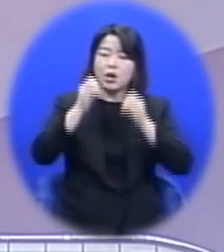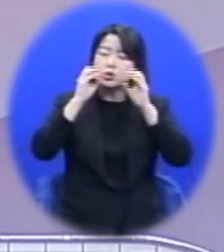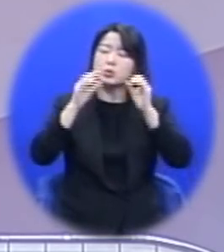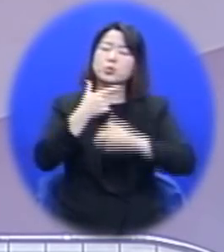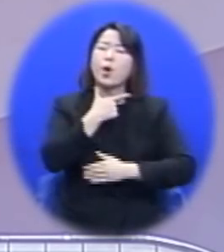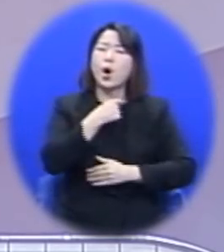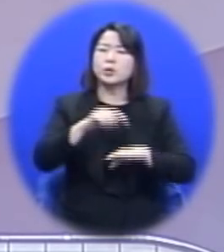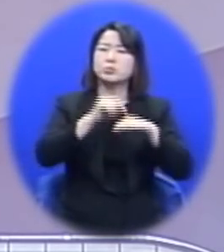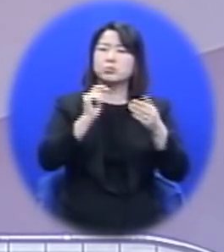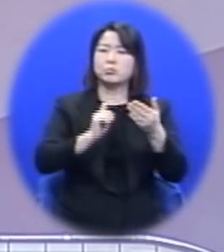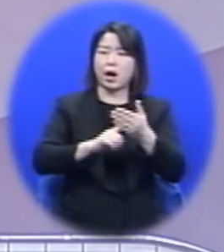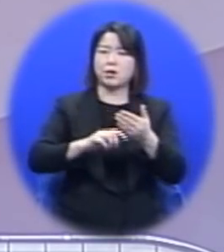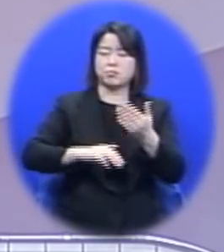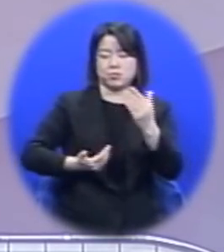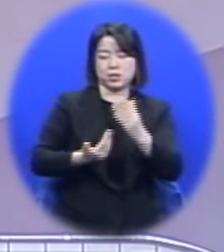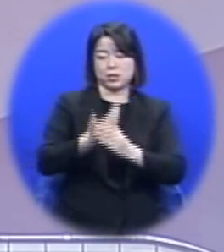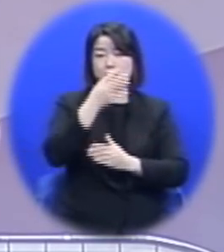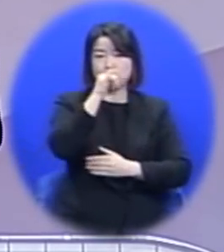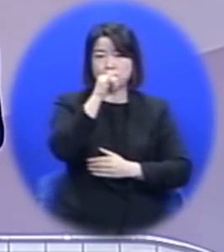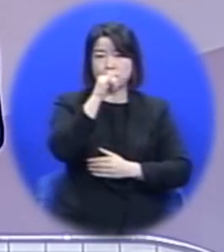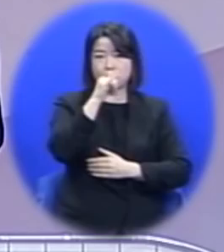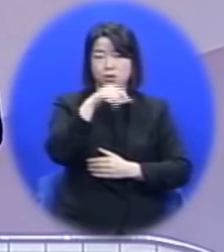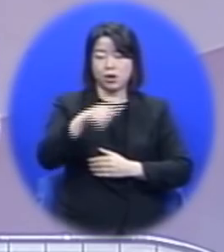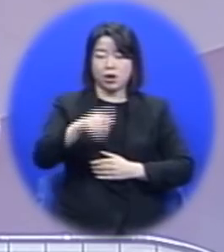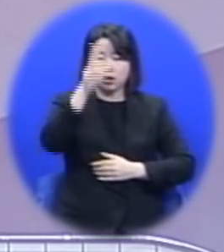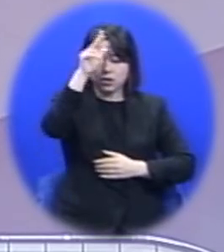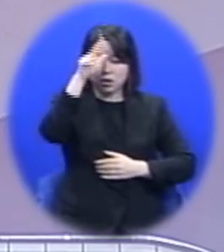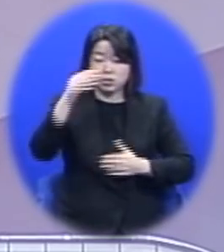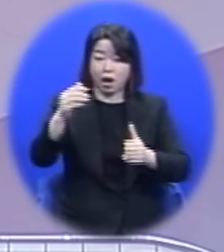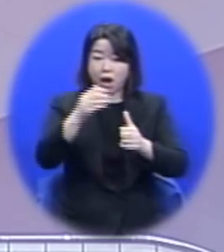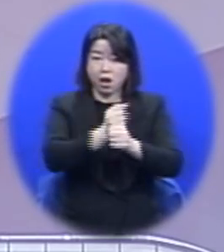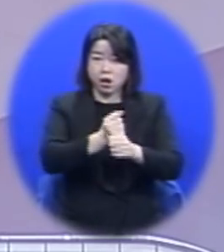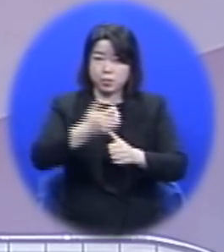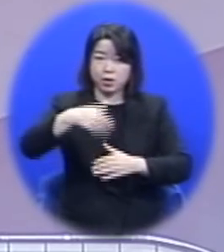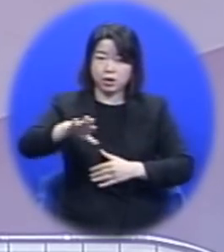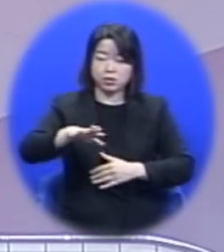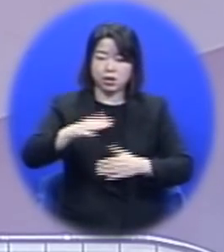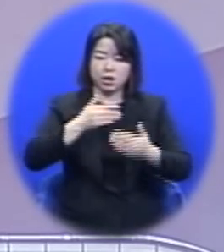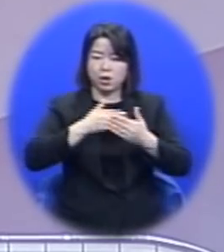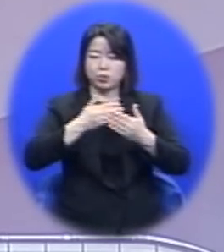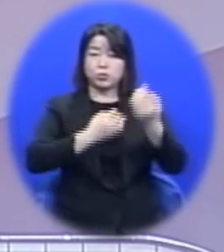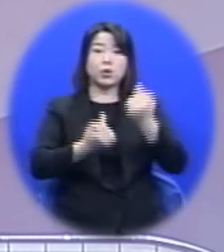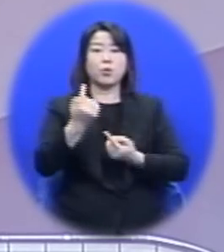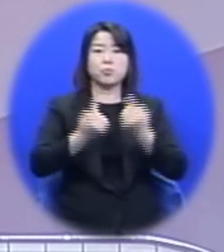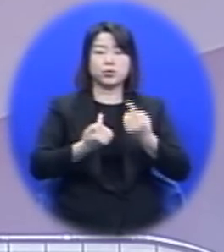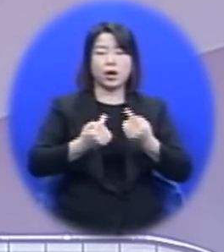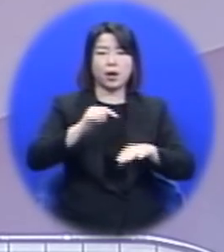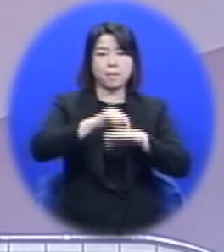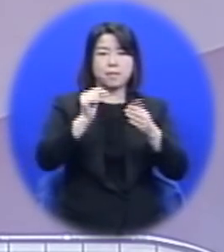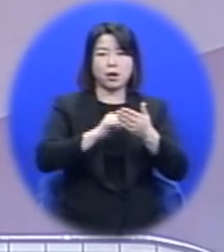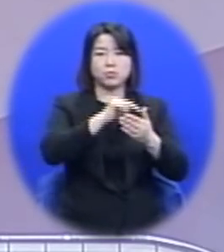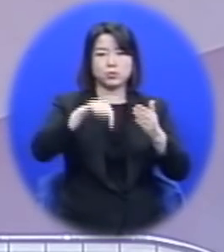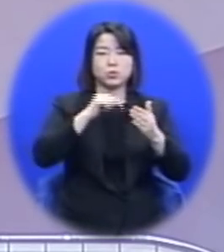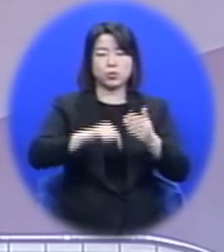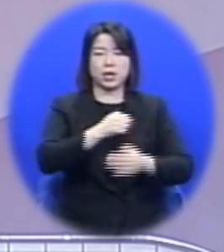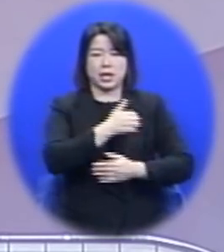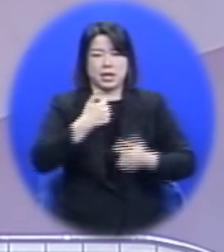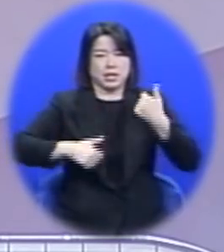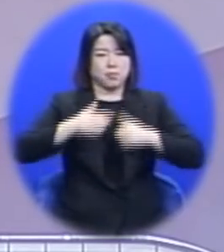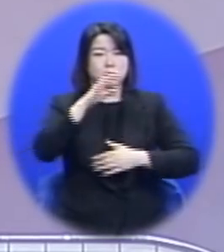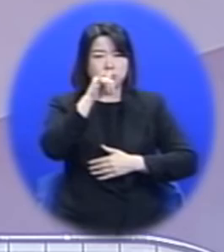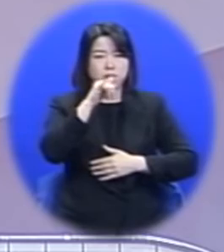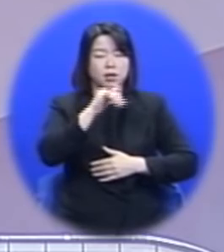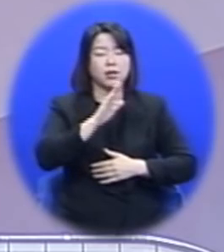경찰에 붙들려 가는 날 그는 두려움보다는 마음의 기쁨이 있었다고 그랬어요. 내가 이제 진짜 예수